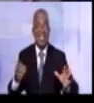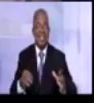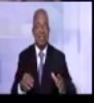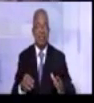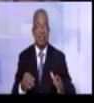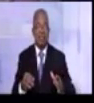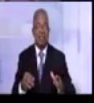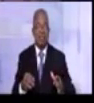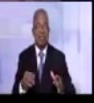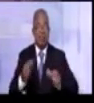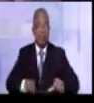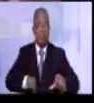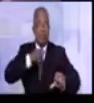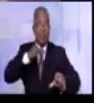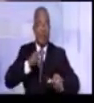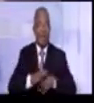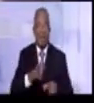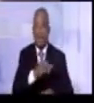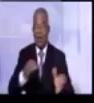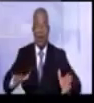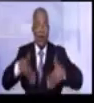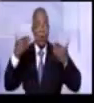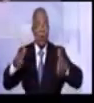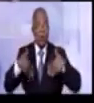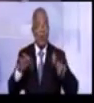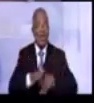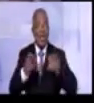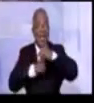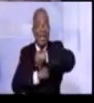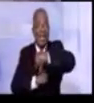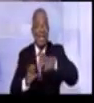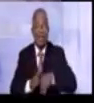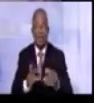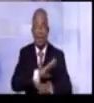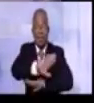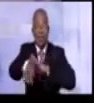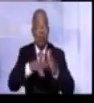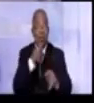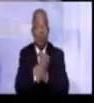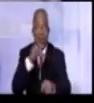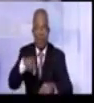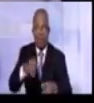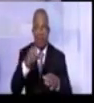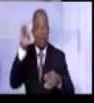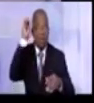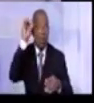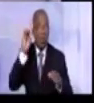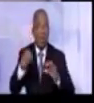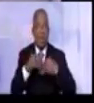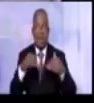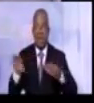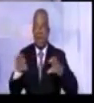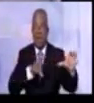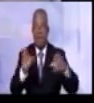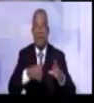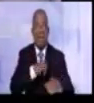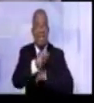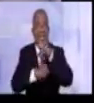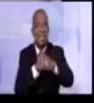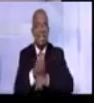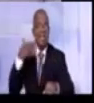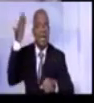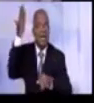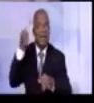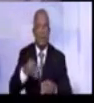développement qui sont l'apanage du président Alassane Ouattara. Et la Côte d'Ivoire ne fait que commencer parce que les années à venir, elle fera